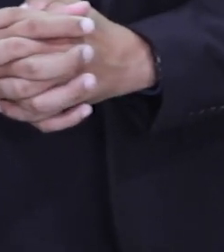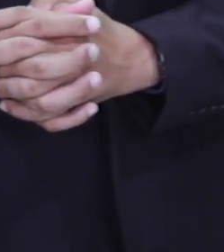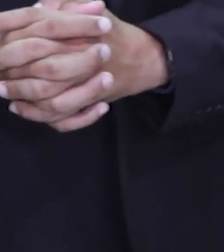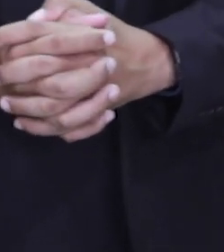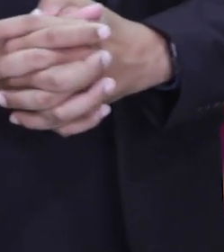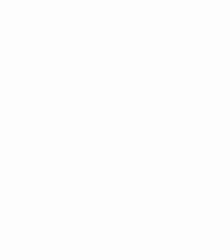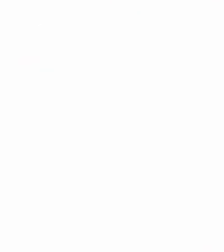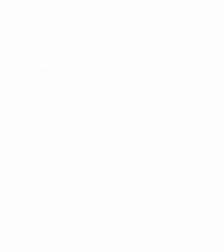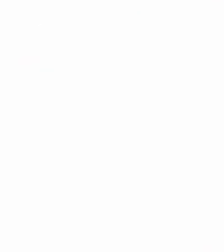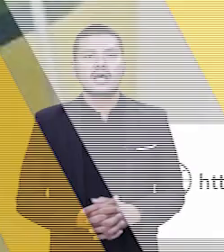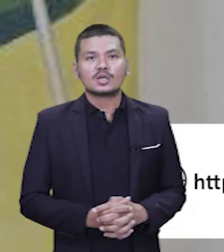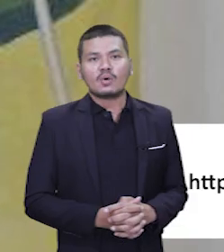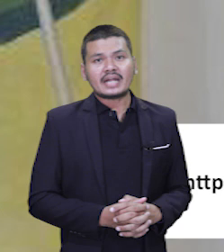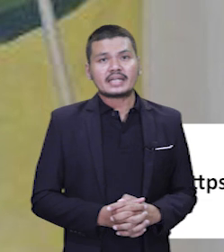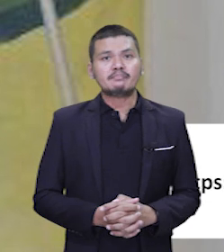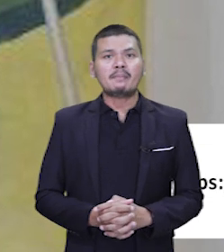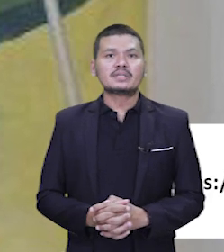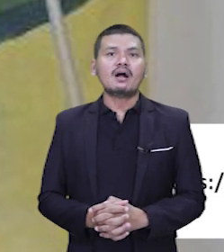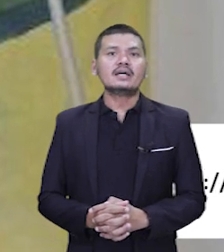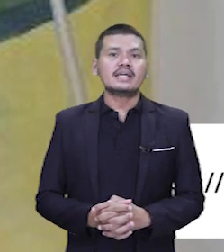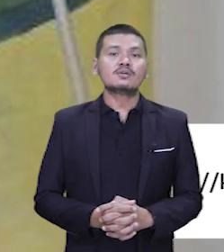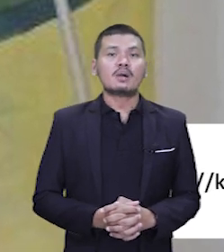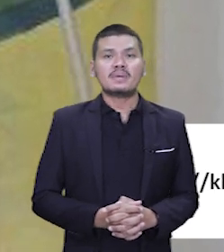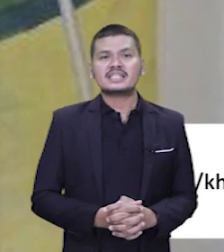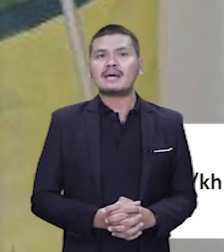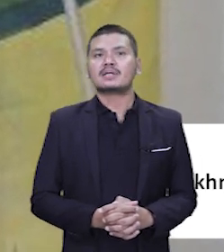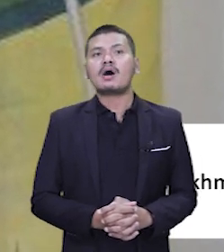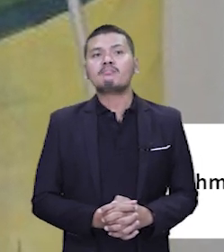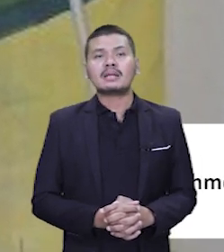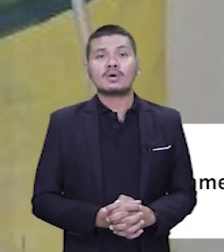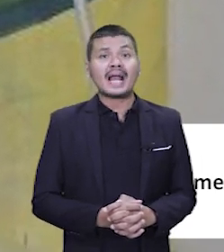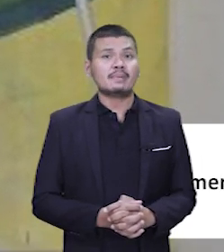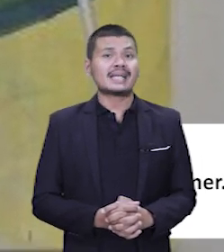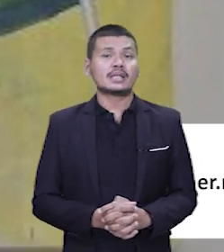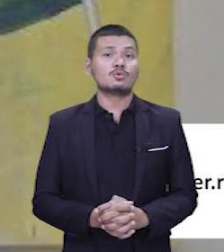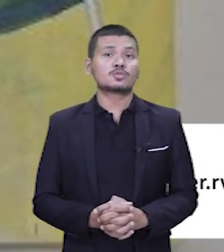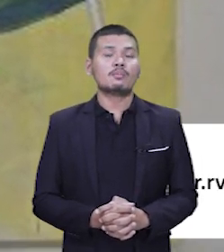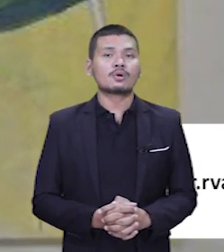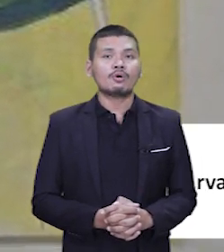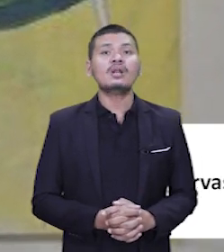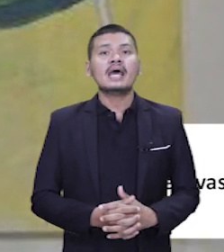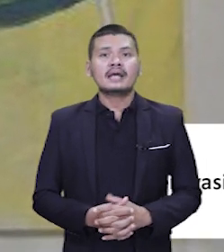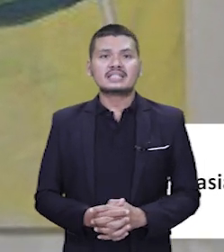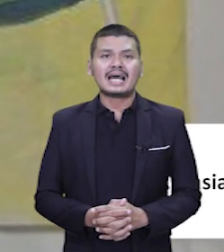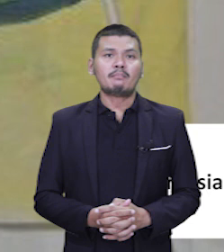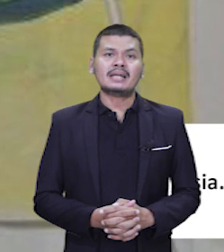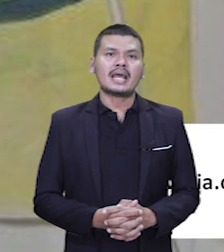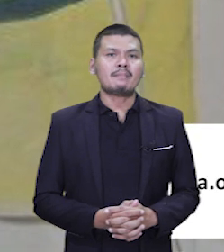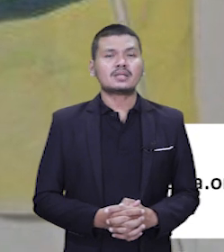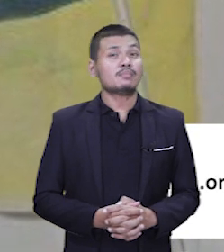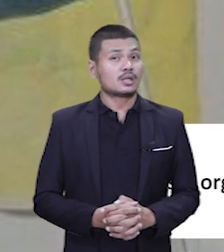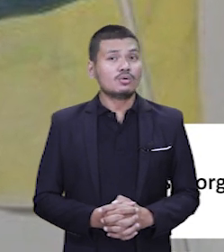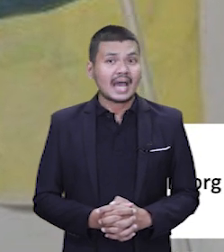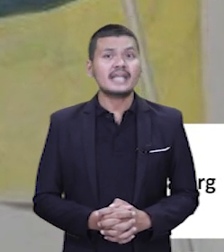ប្រទេសអេស្ប៉ាញរង្វាន់ដែលត្រូវបានផ្ដល់នៅរៀងរាល់2ឆ្នាំម្ដងបានបង្ហាញពីការទទួលស្គាល់បុគ្គលឬស្ថាប័ន